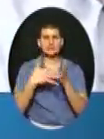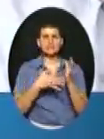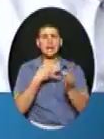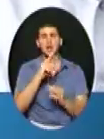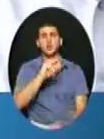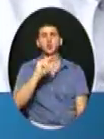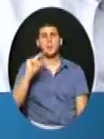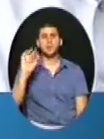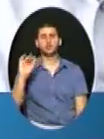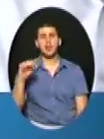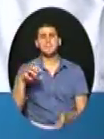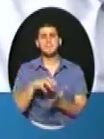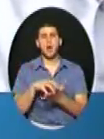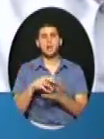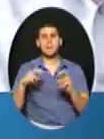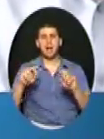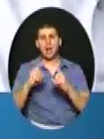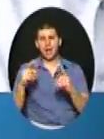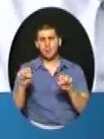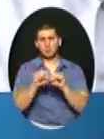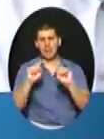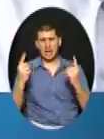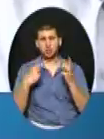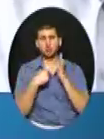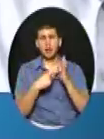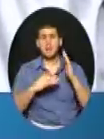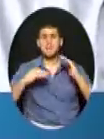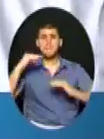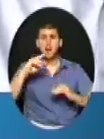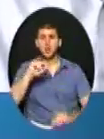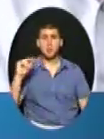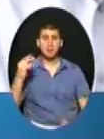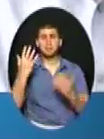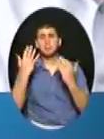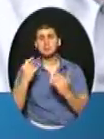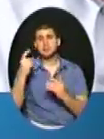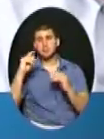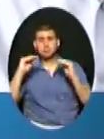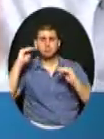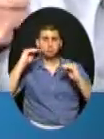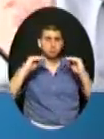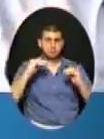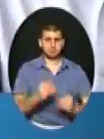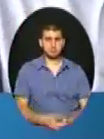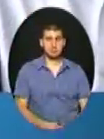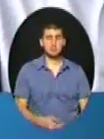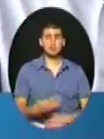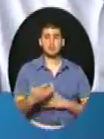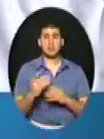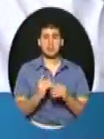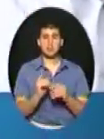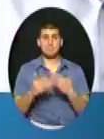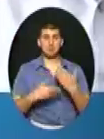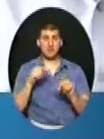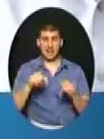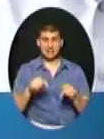דומה של מכון מחקר אחר בערוץ אחר שהרה פער דומה אולי במספרים קצת שונים בשלב הזה אם אפשר